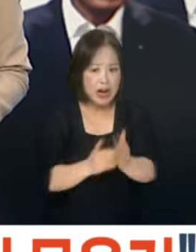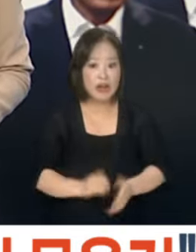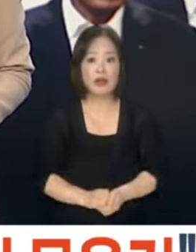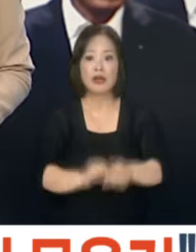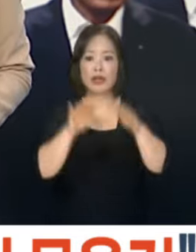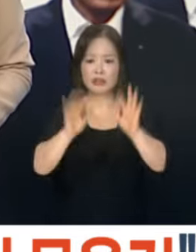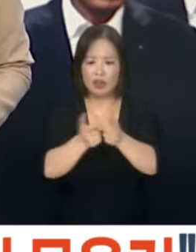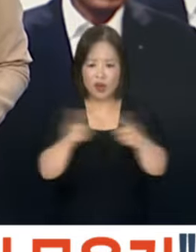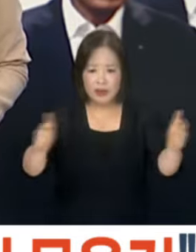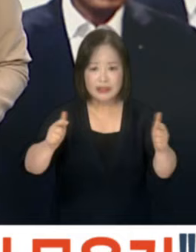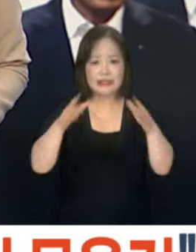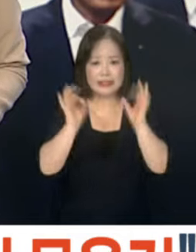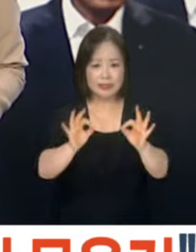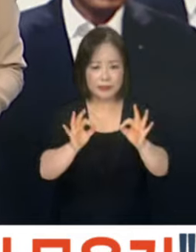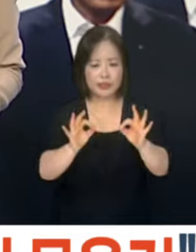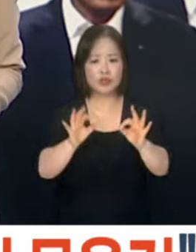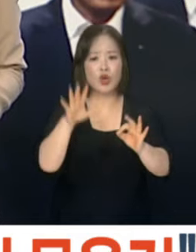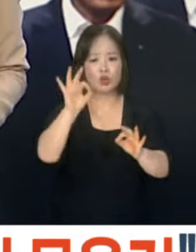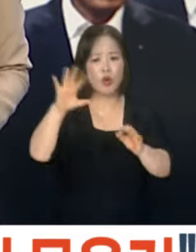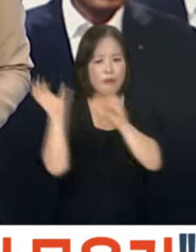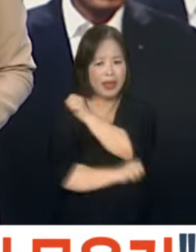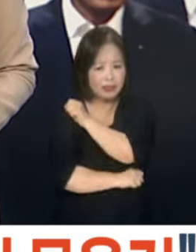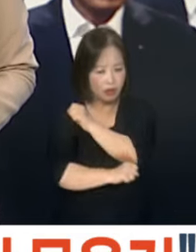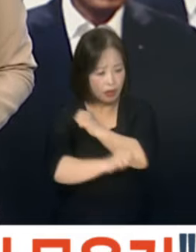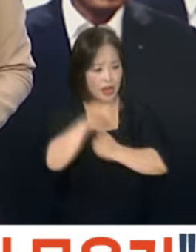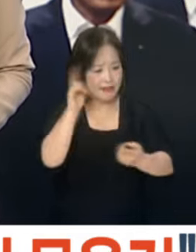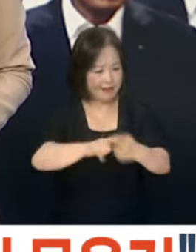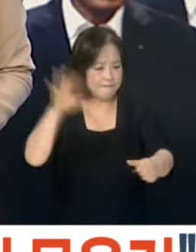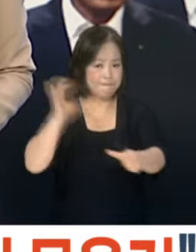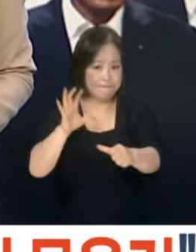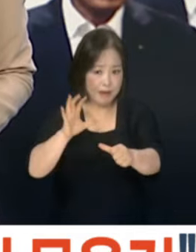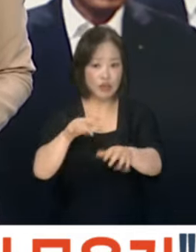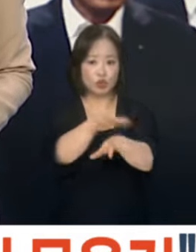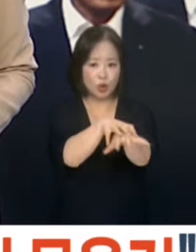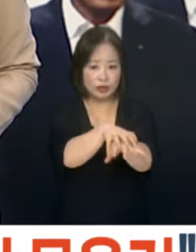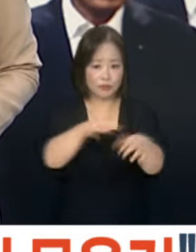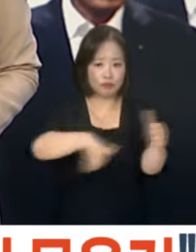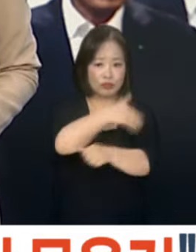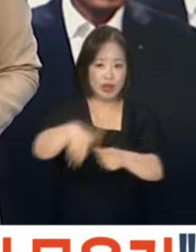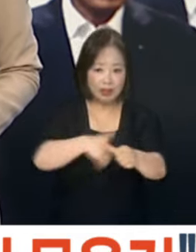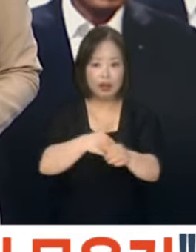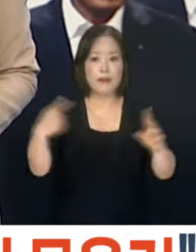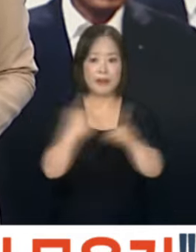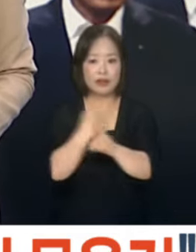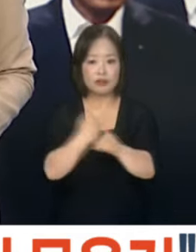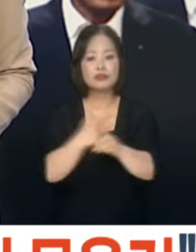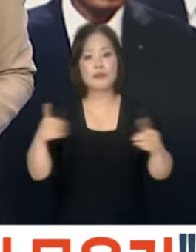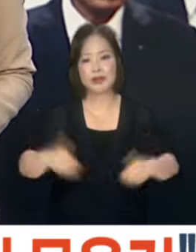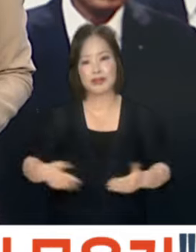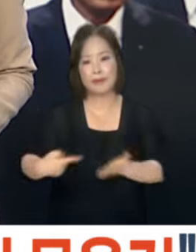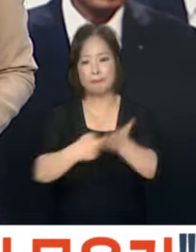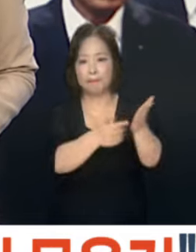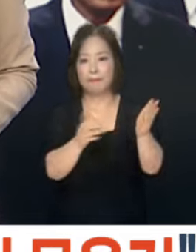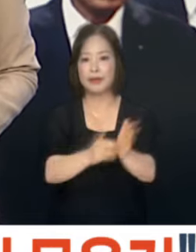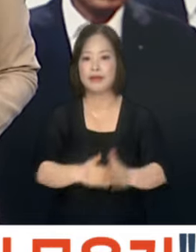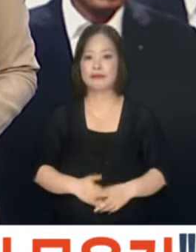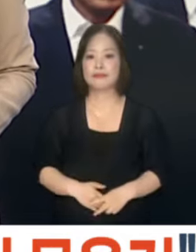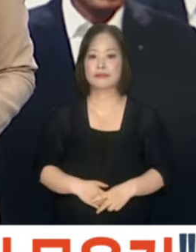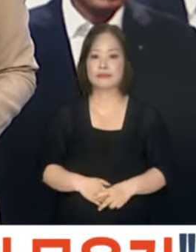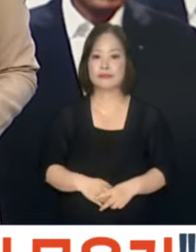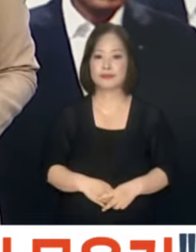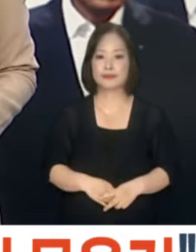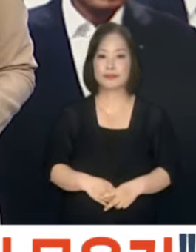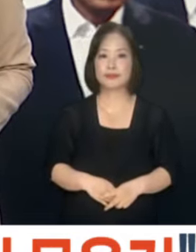등 끊이지 않는 금융사고에 대해 책임을 묻는 데 그치지 않고 조직 문화를 바꿀 필요가 있다고 언급했는데요. 김수빈 기자의